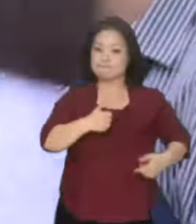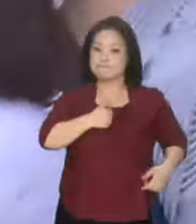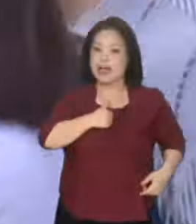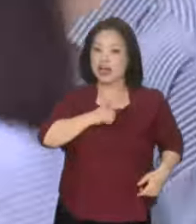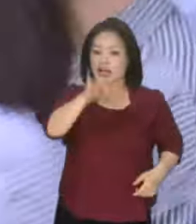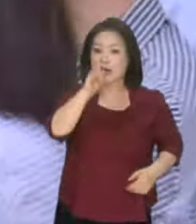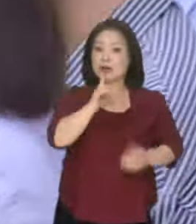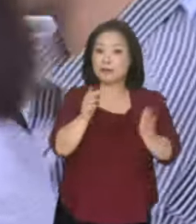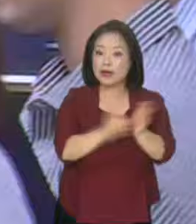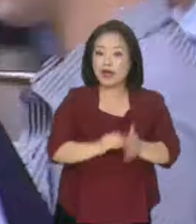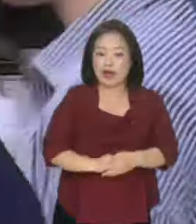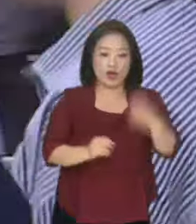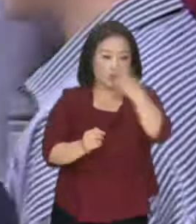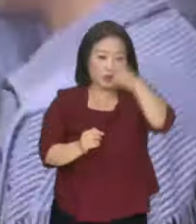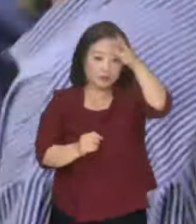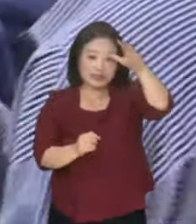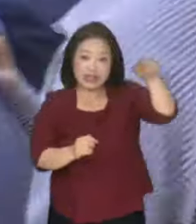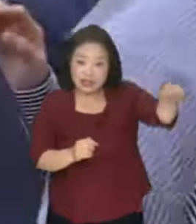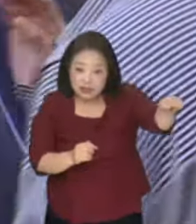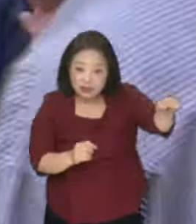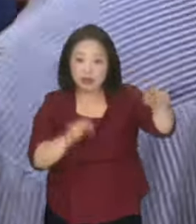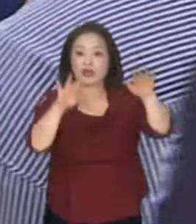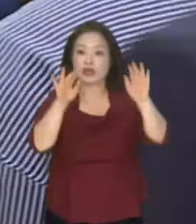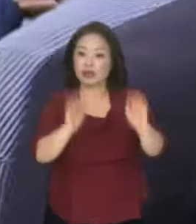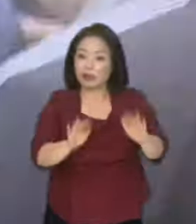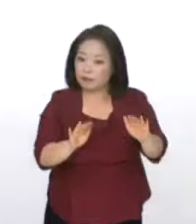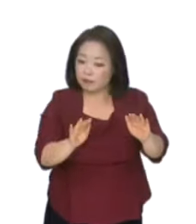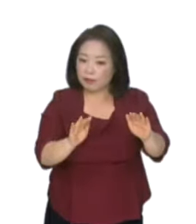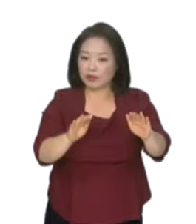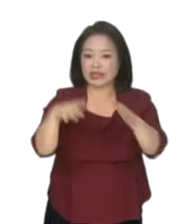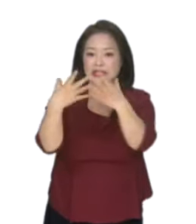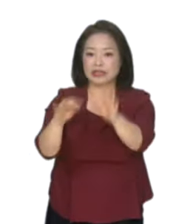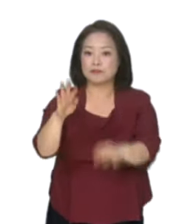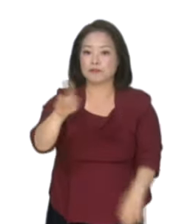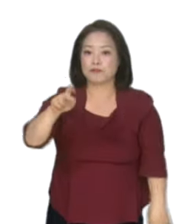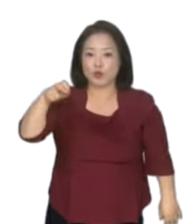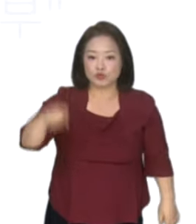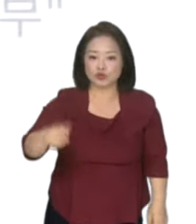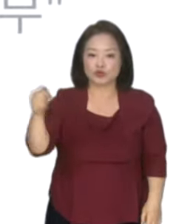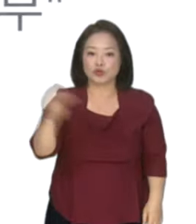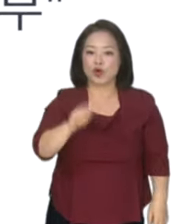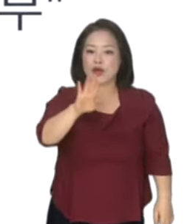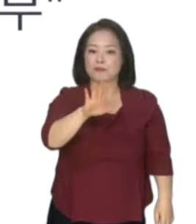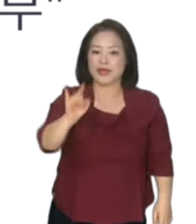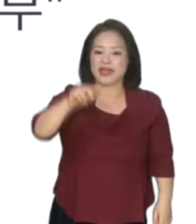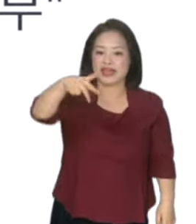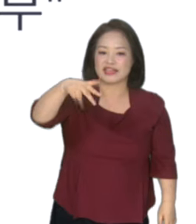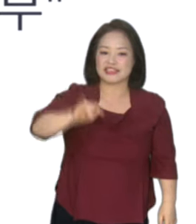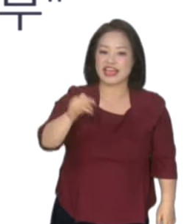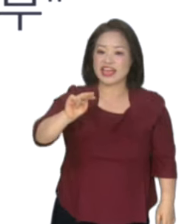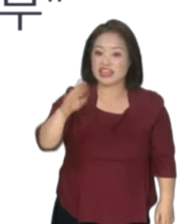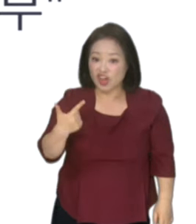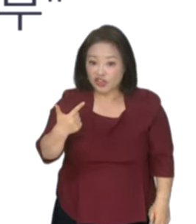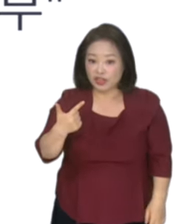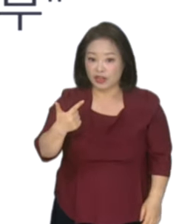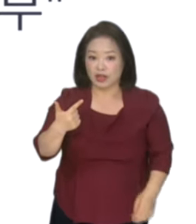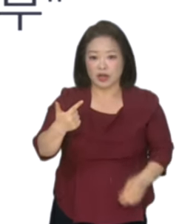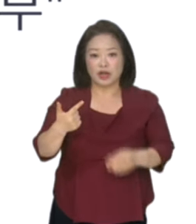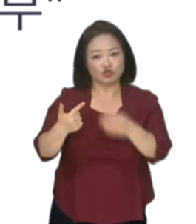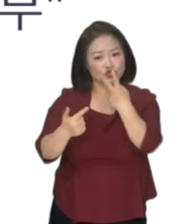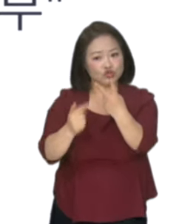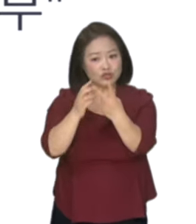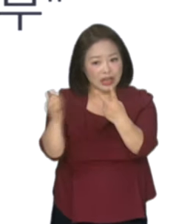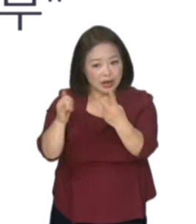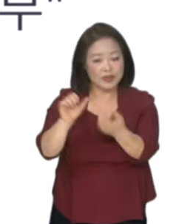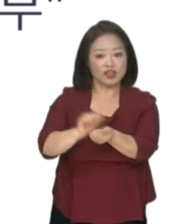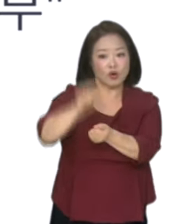있습니다. 검찰 관계자는 이번 사건과 관련해 김 위원장과 배재현 카카오 투자총괄 대표 등 세 차례의